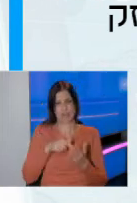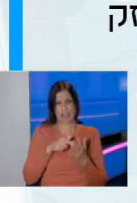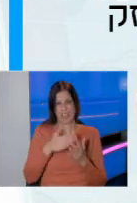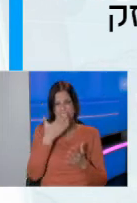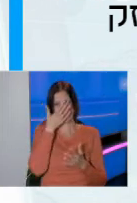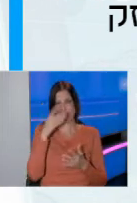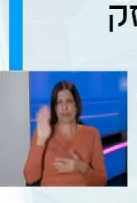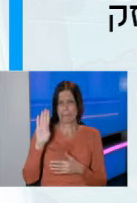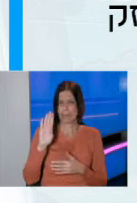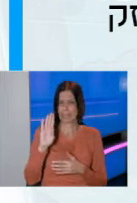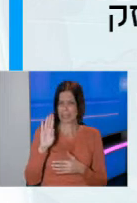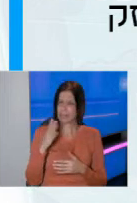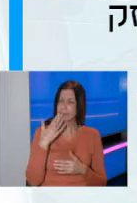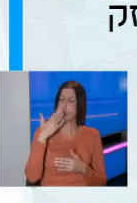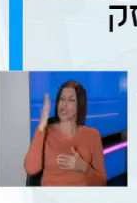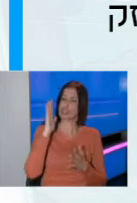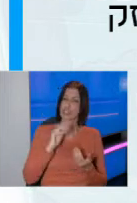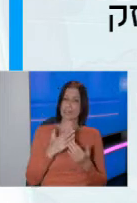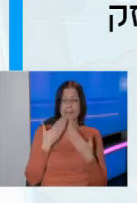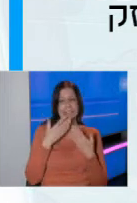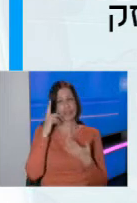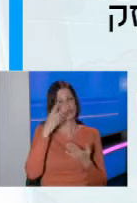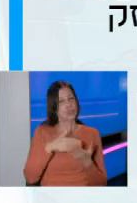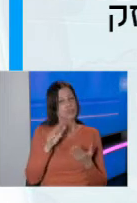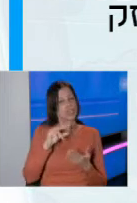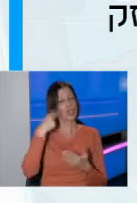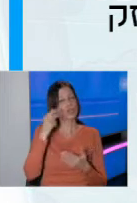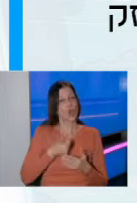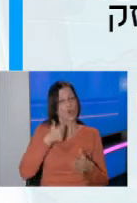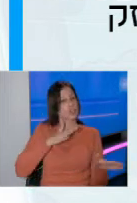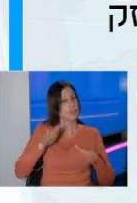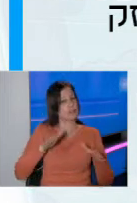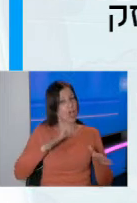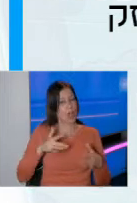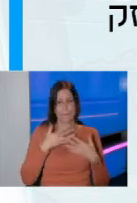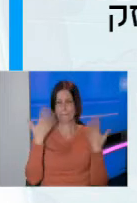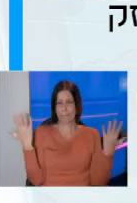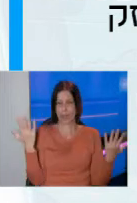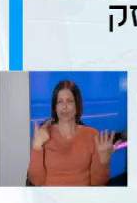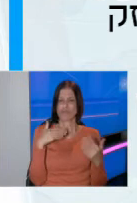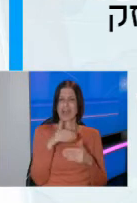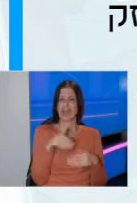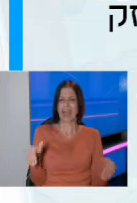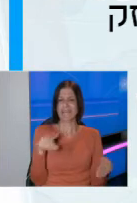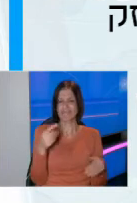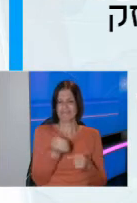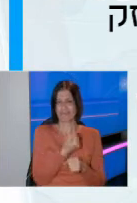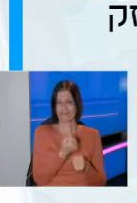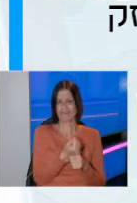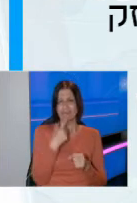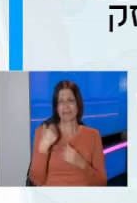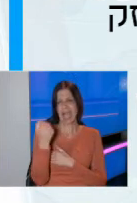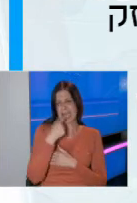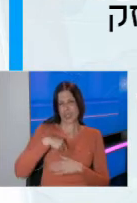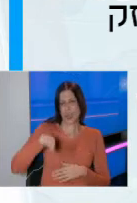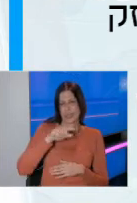כך שנתניהו, ברוך השם או בעזרת השם, ימשיך להיות ראש הממשלה? ברור מאליו שהקו בו הם נקטו רק מחזק